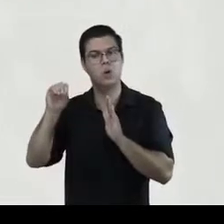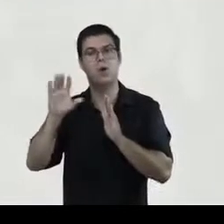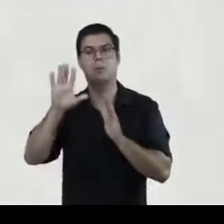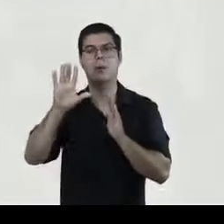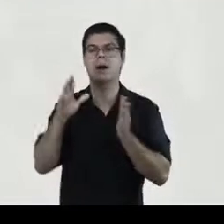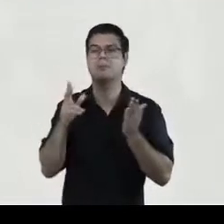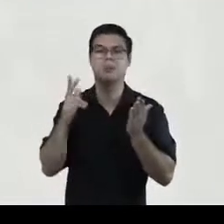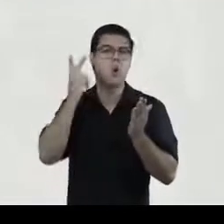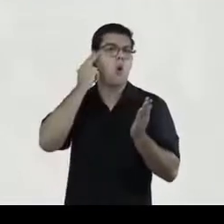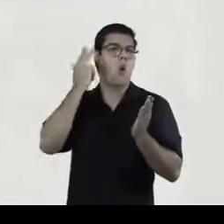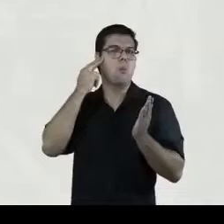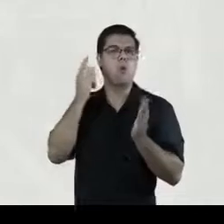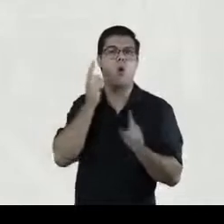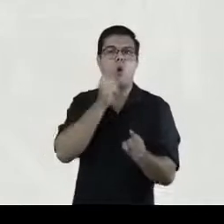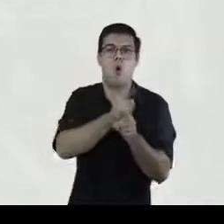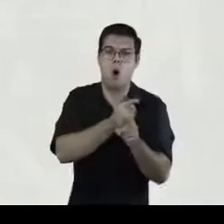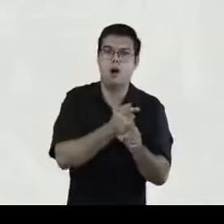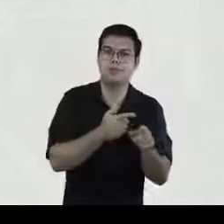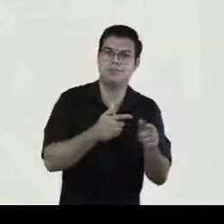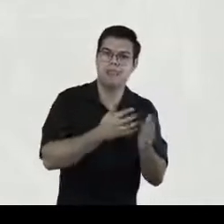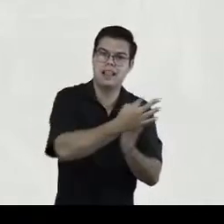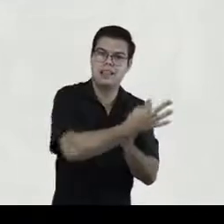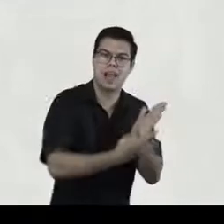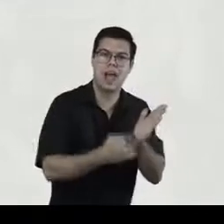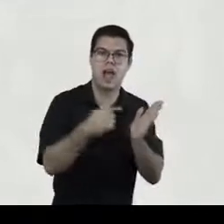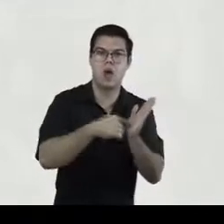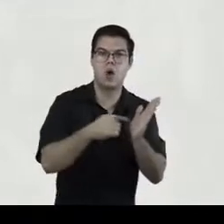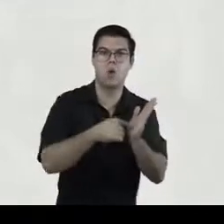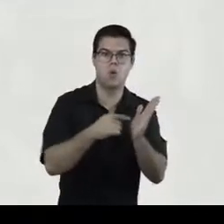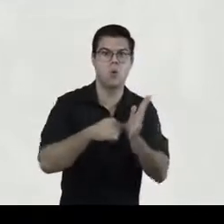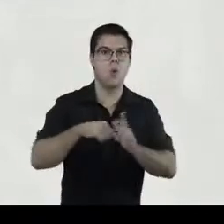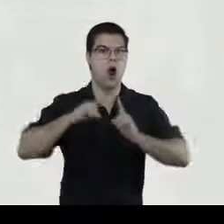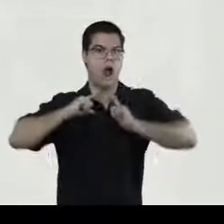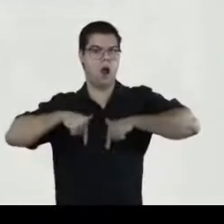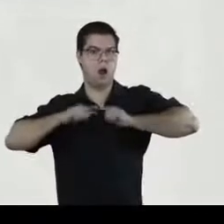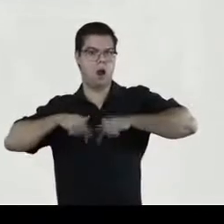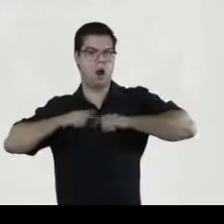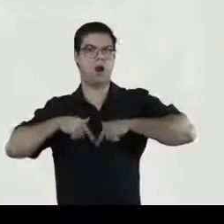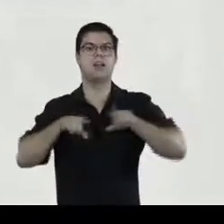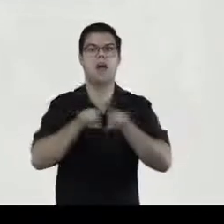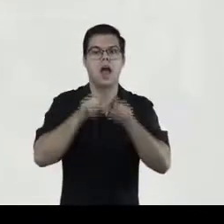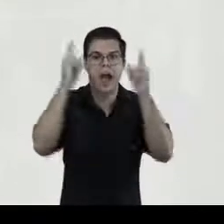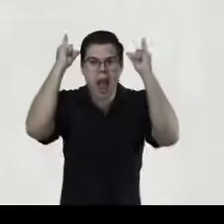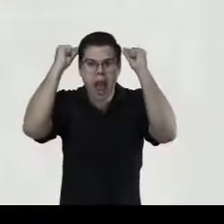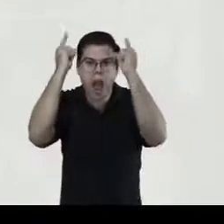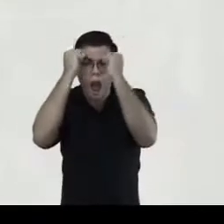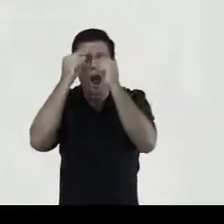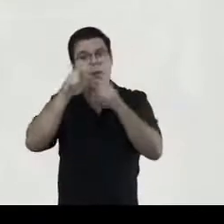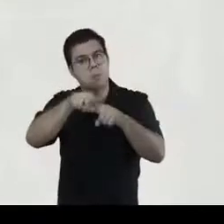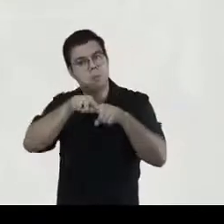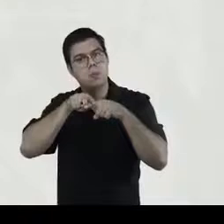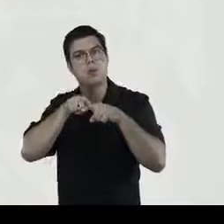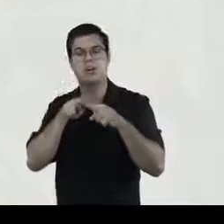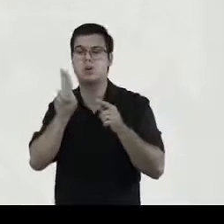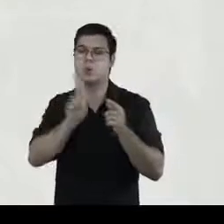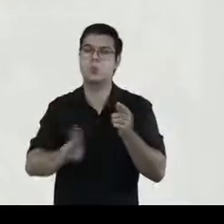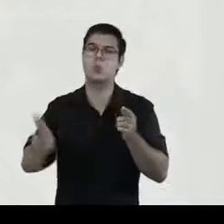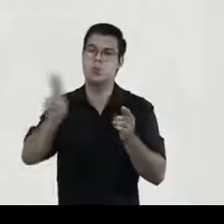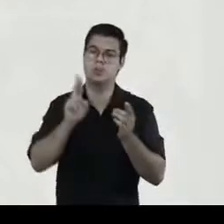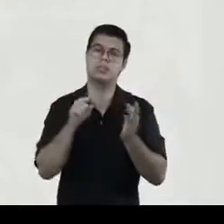haben wir die mit aufgenommen. Ansonsten ist das sehr auf das, was in deutschen Bibliotheken